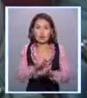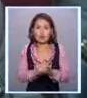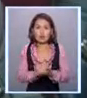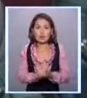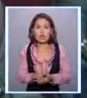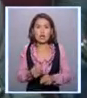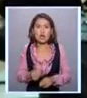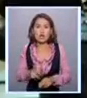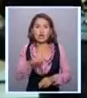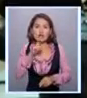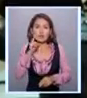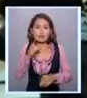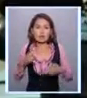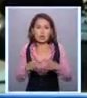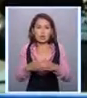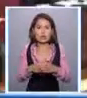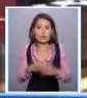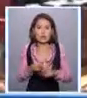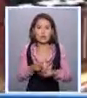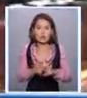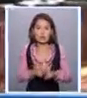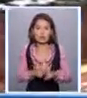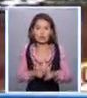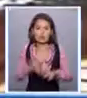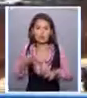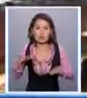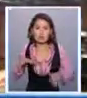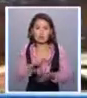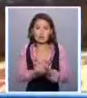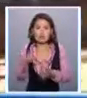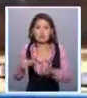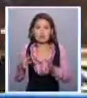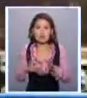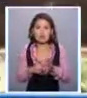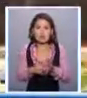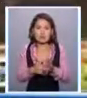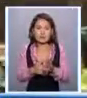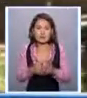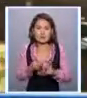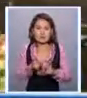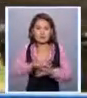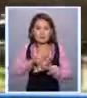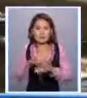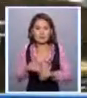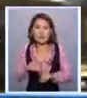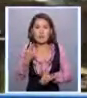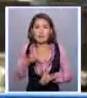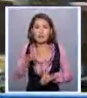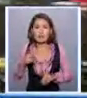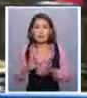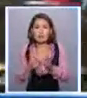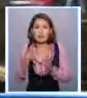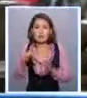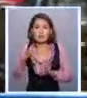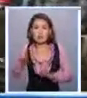жасыл коалиция және тәуелсіз 3 үміткер иеленді. Маусымның 28 күні өткен саяси тартысқа 1.830.000 адам тіркеліп,